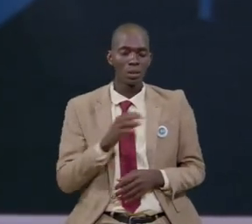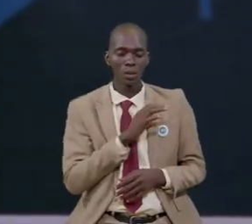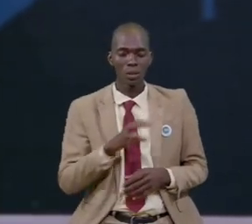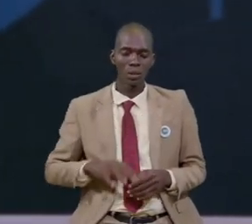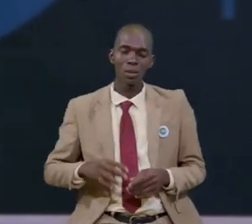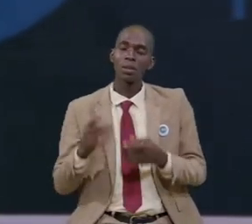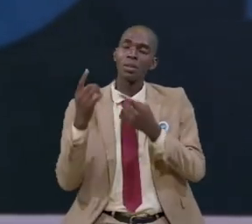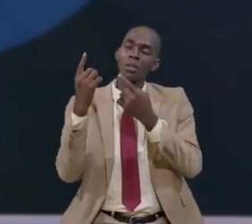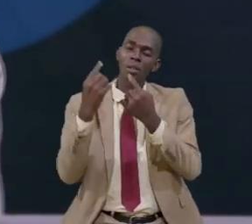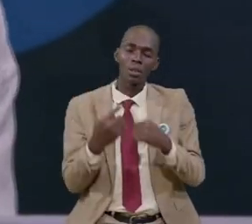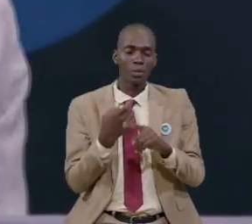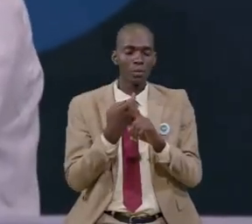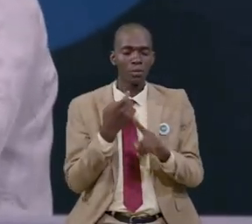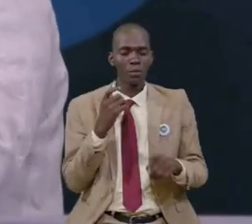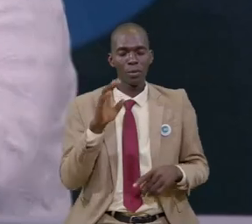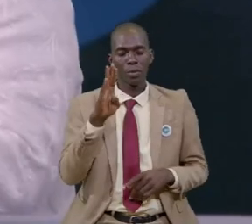Bethléem.